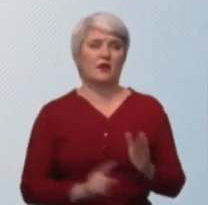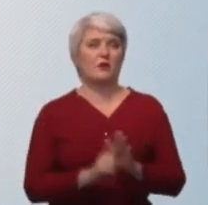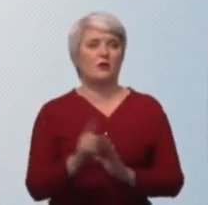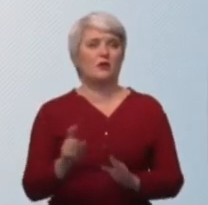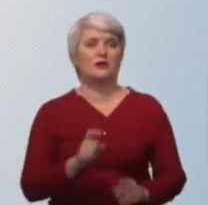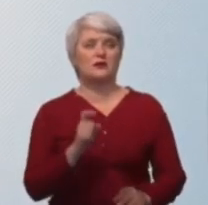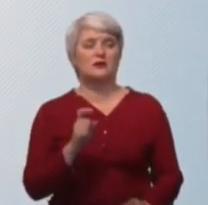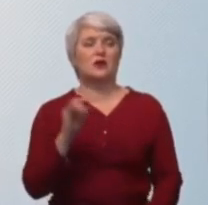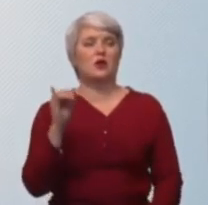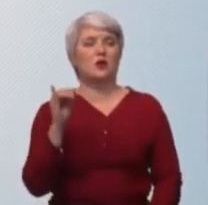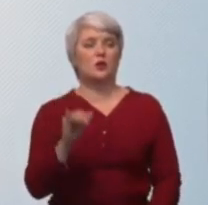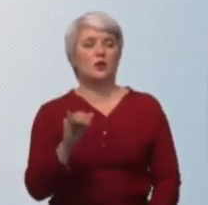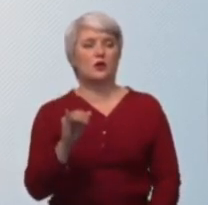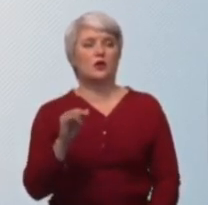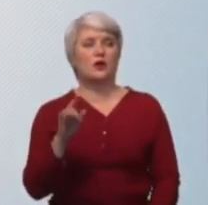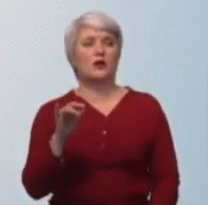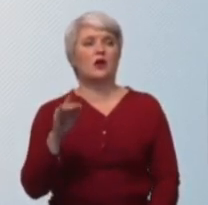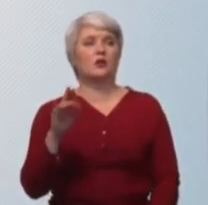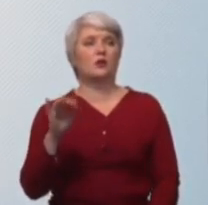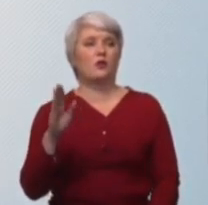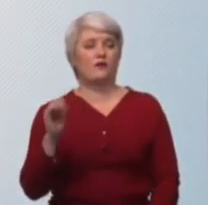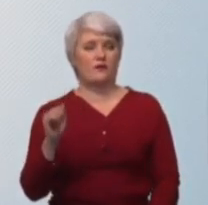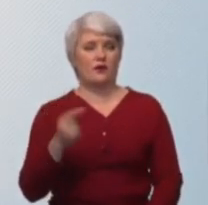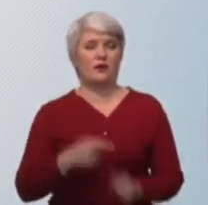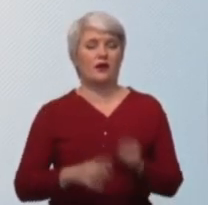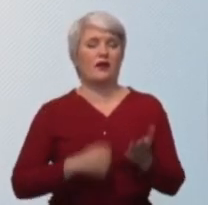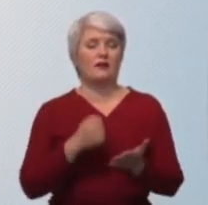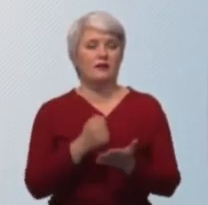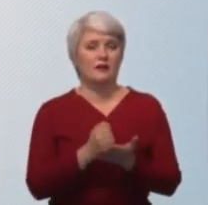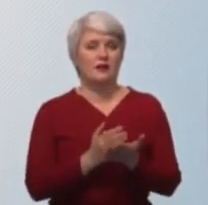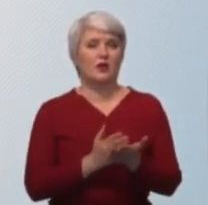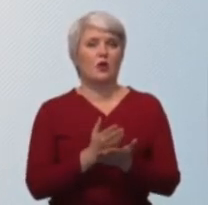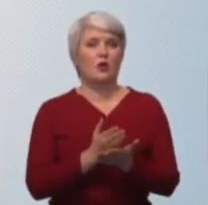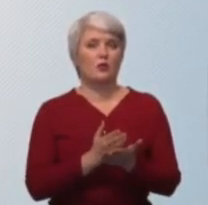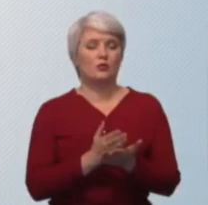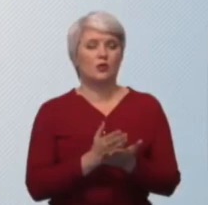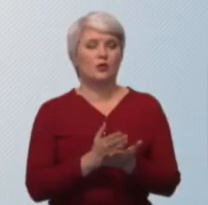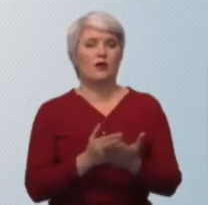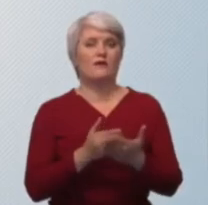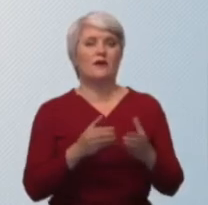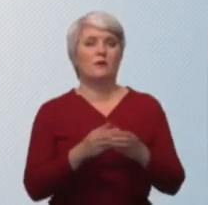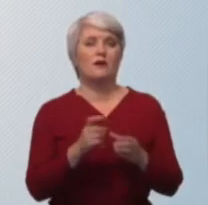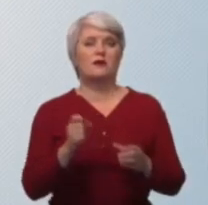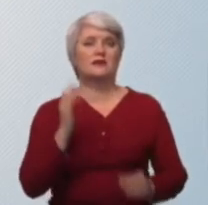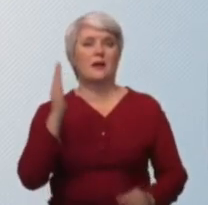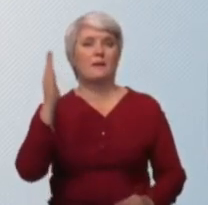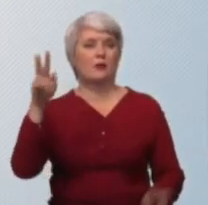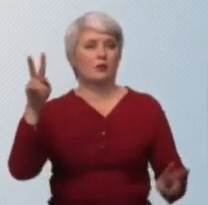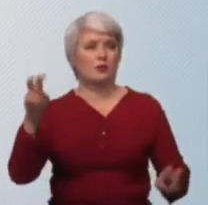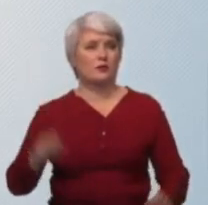з Юрія Гранатурова, який є кандидатом на посаду міського голови від партії «За майбутнє».